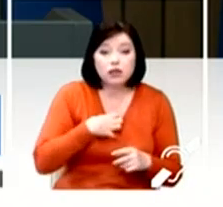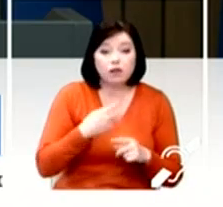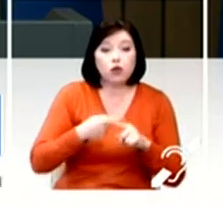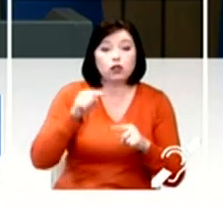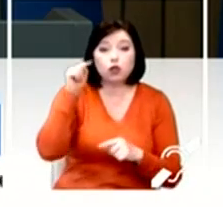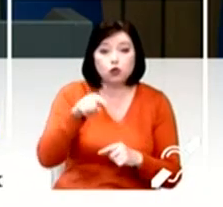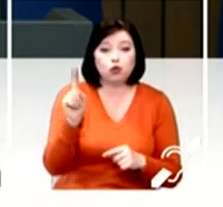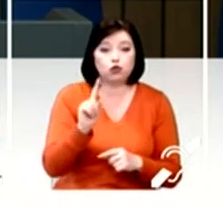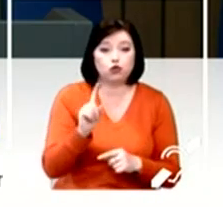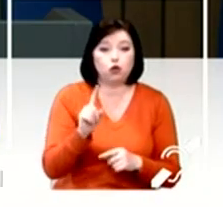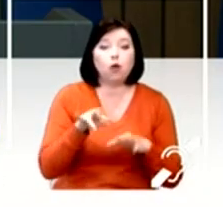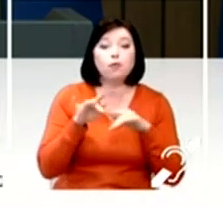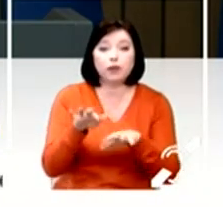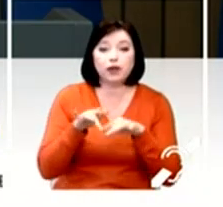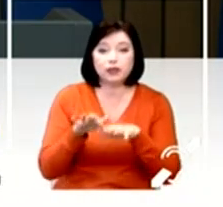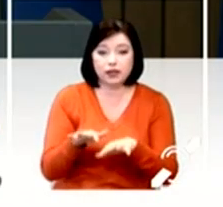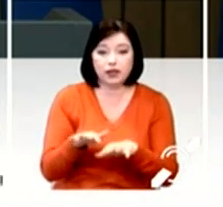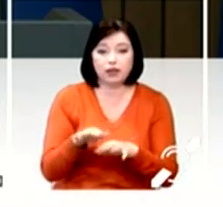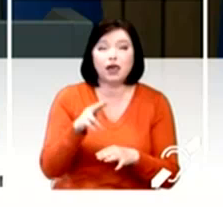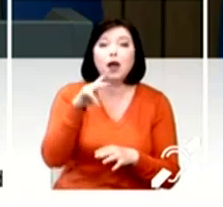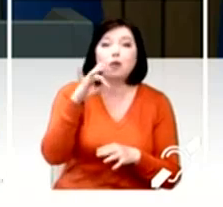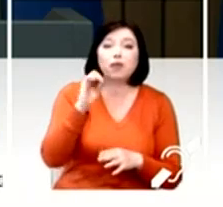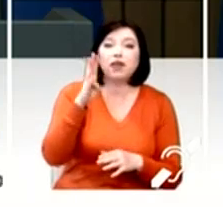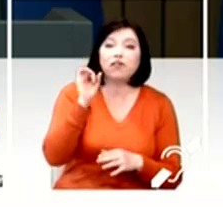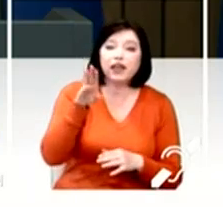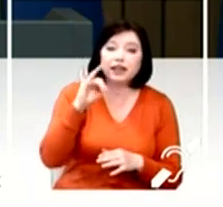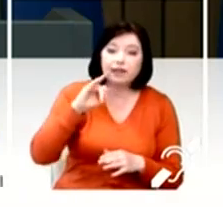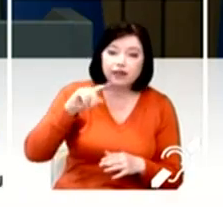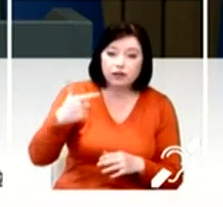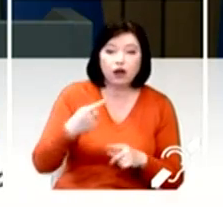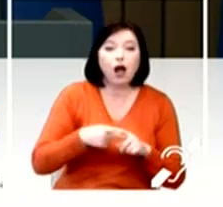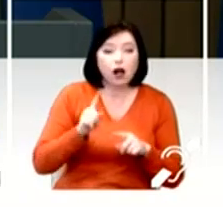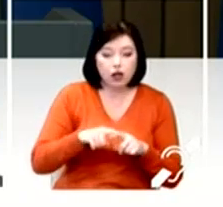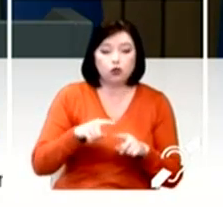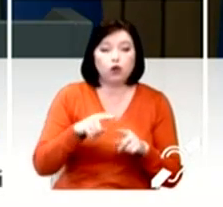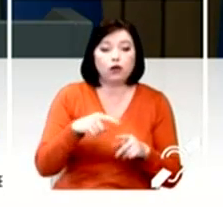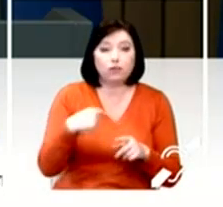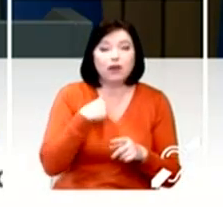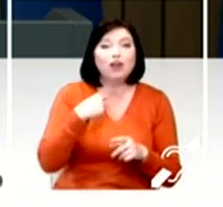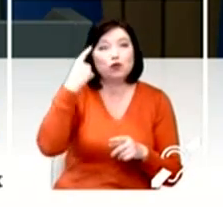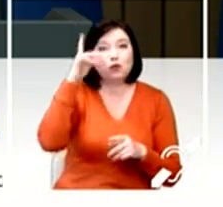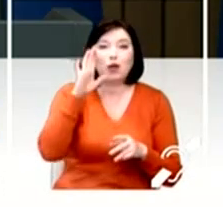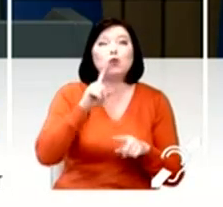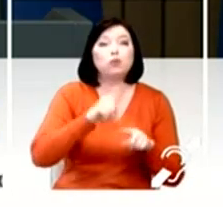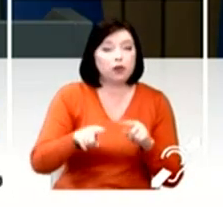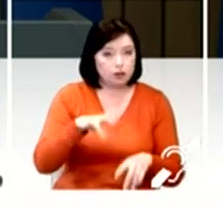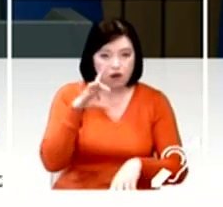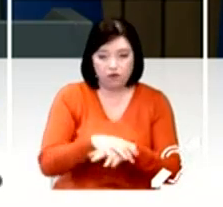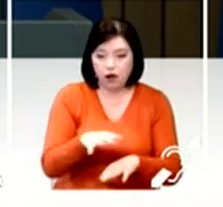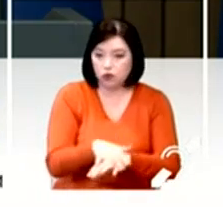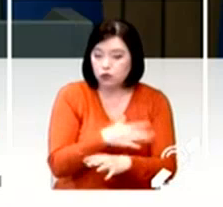de faptul că procesul de pre-vetting și respectiv vetting planificat durează mai mult decât ne-am așteptat. Bine, au fost și mai